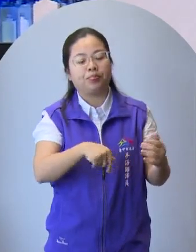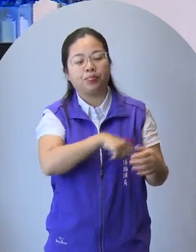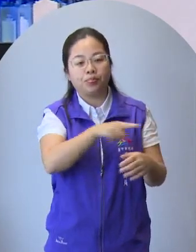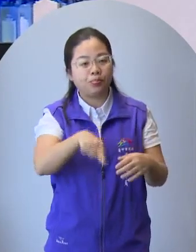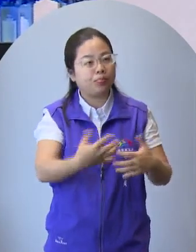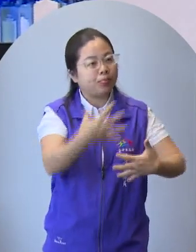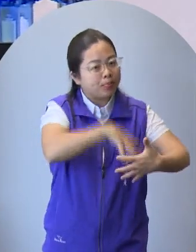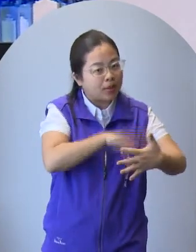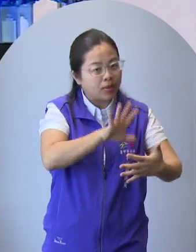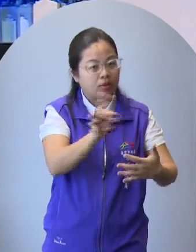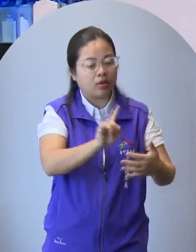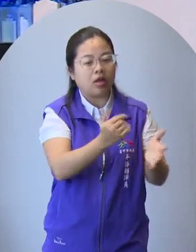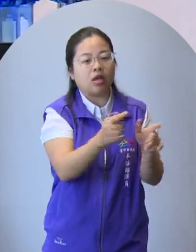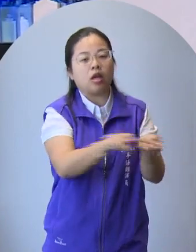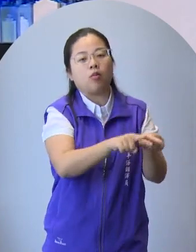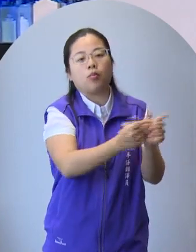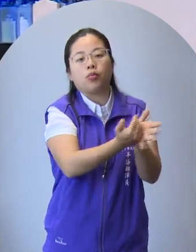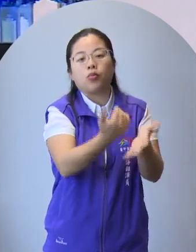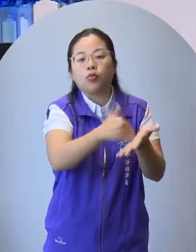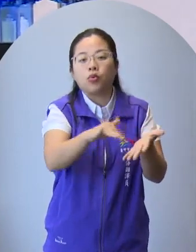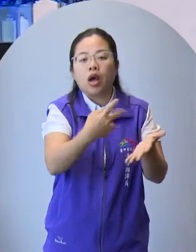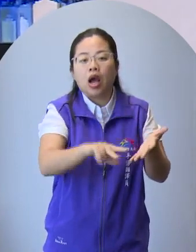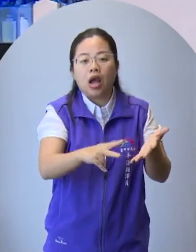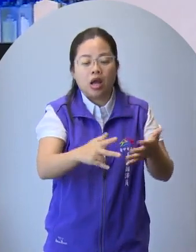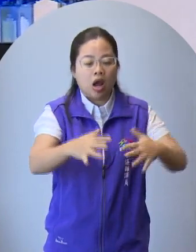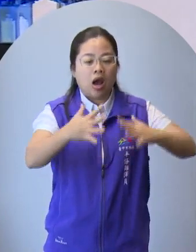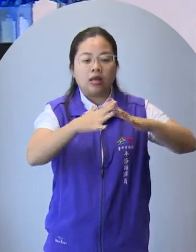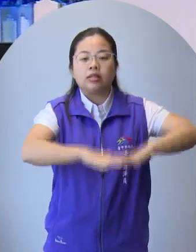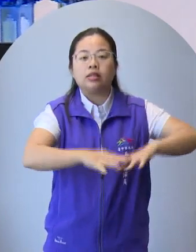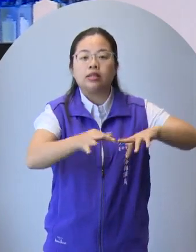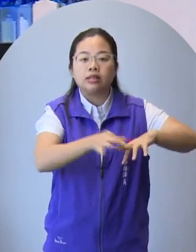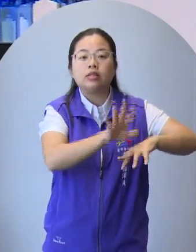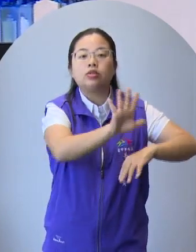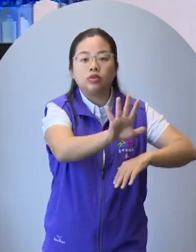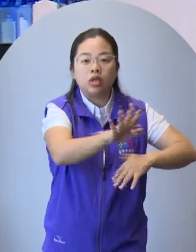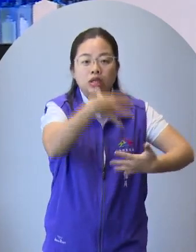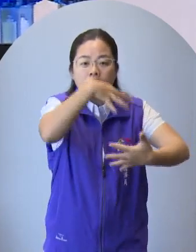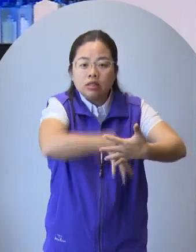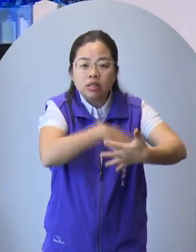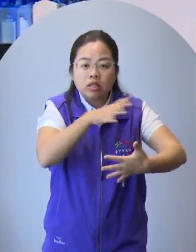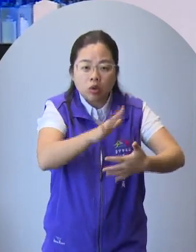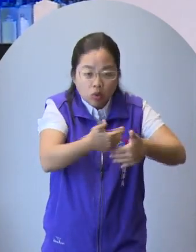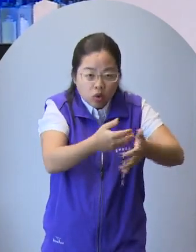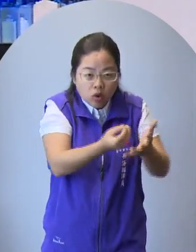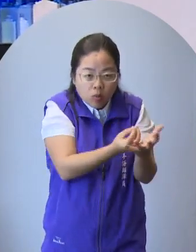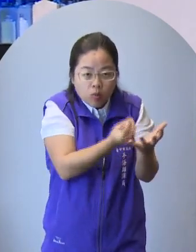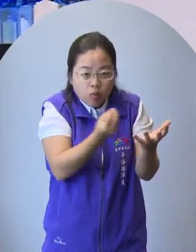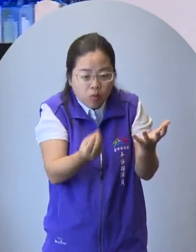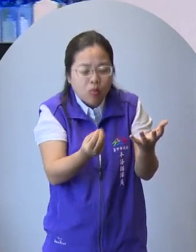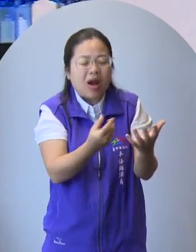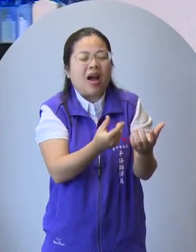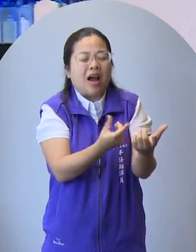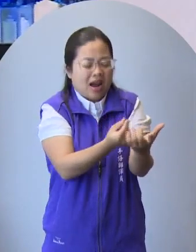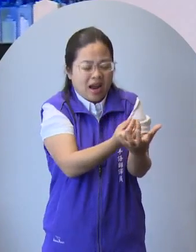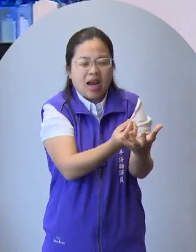包括我们的一般预算还有基金，那其实它里面有一部分是重复的啊，重复一份，那